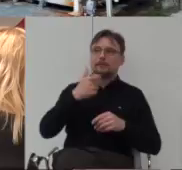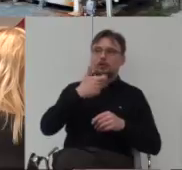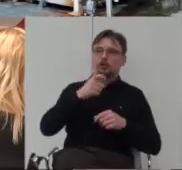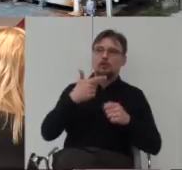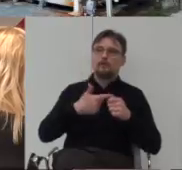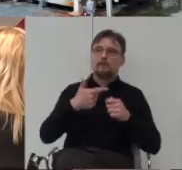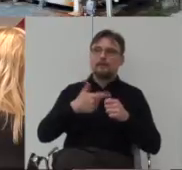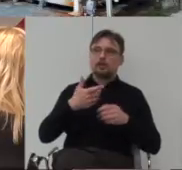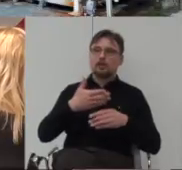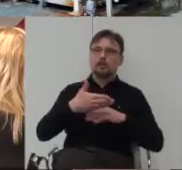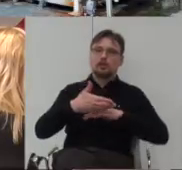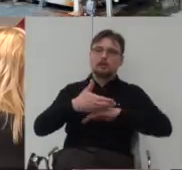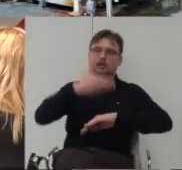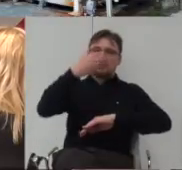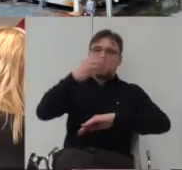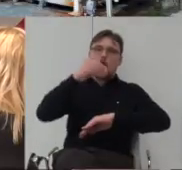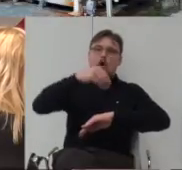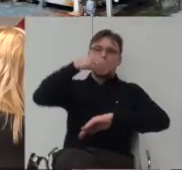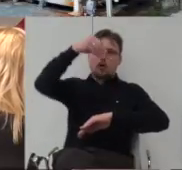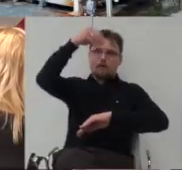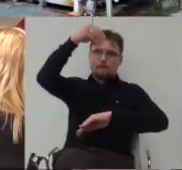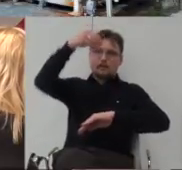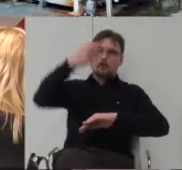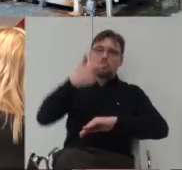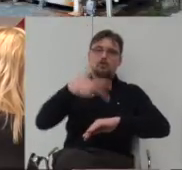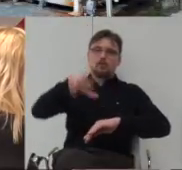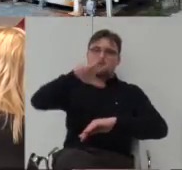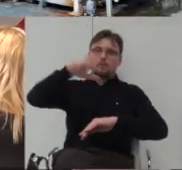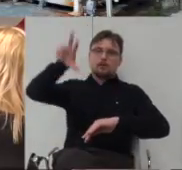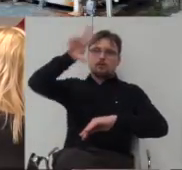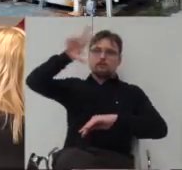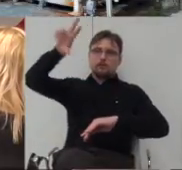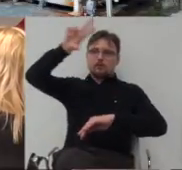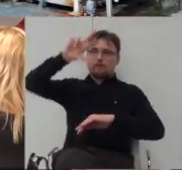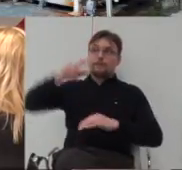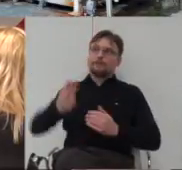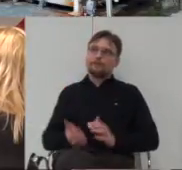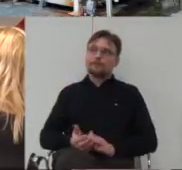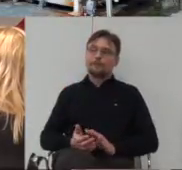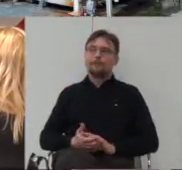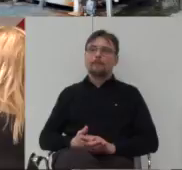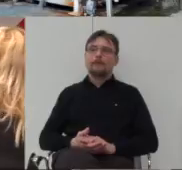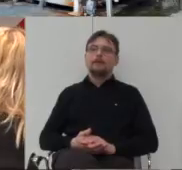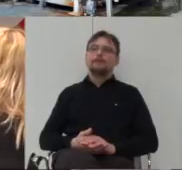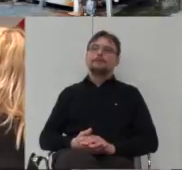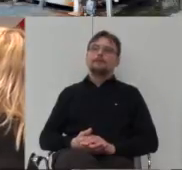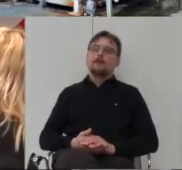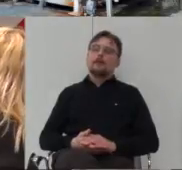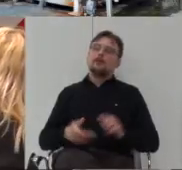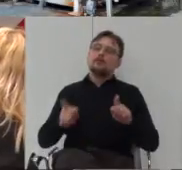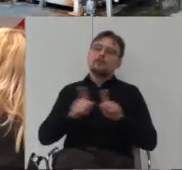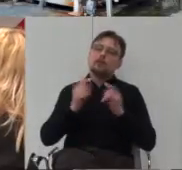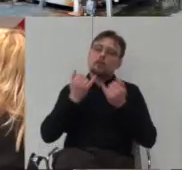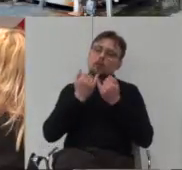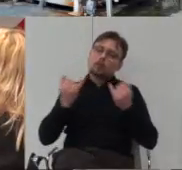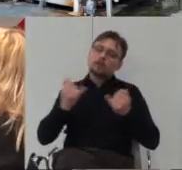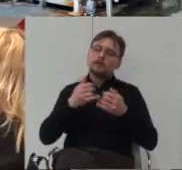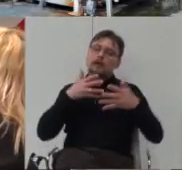szklarni trzypiętrowych z planem dalszego rozszerzenia o kolejnych kilkaset. Oczywiście różne